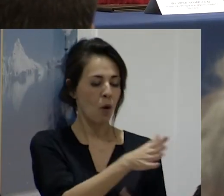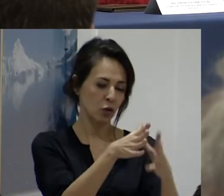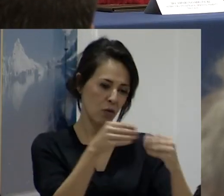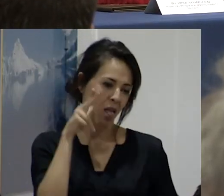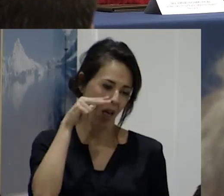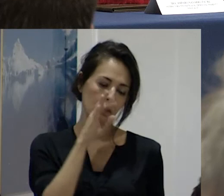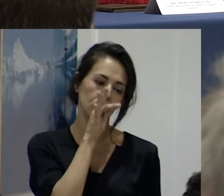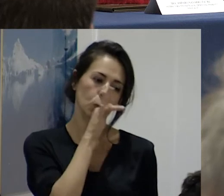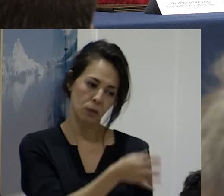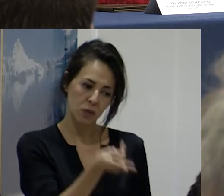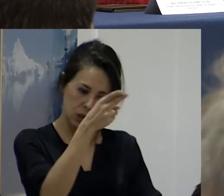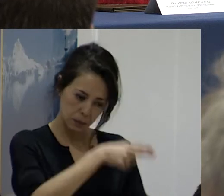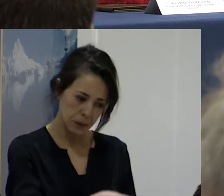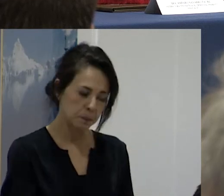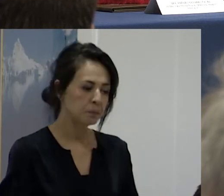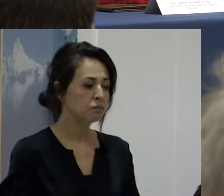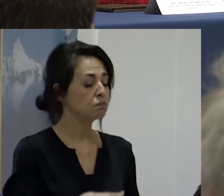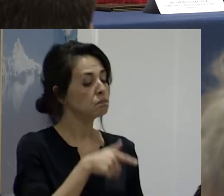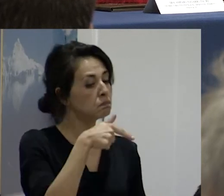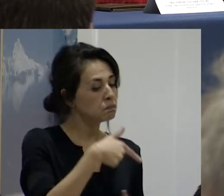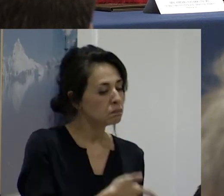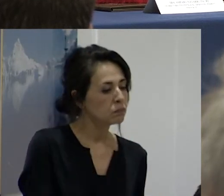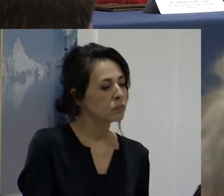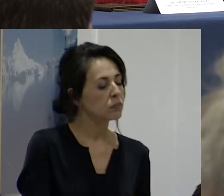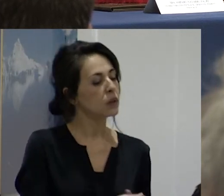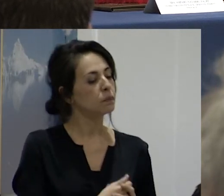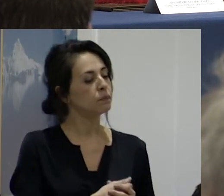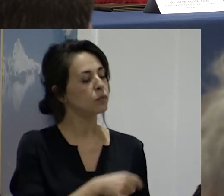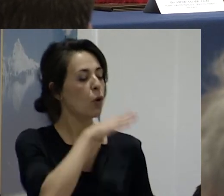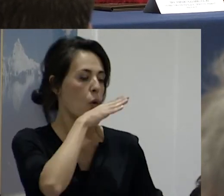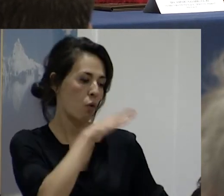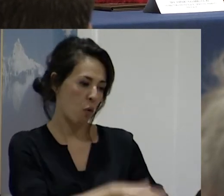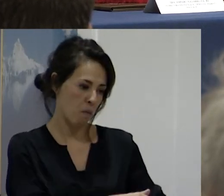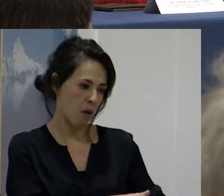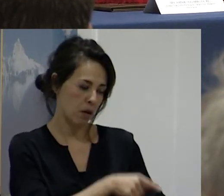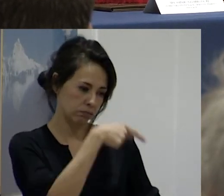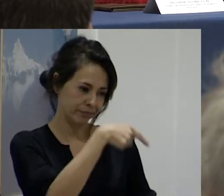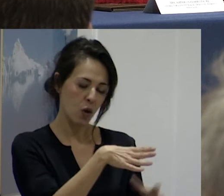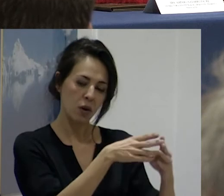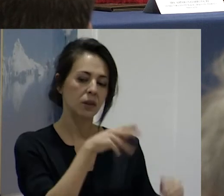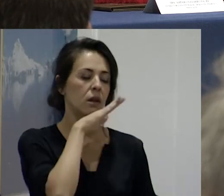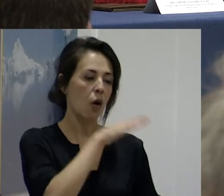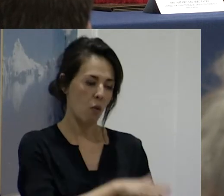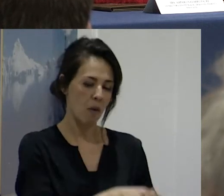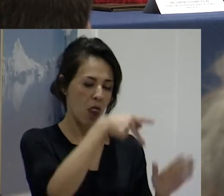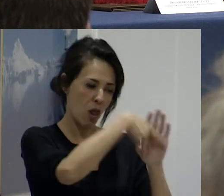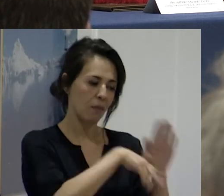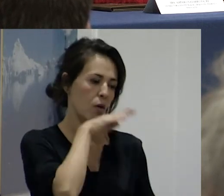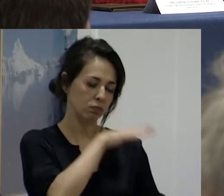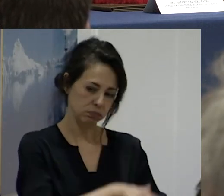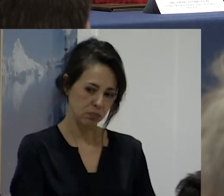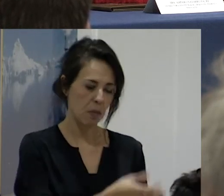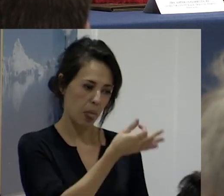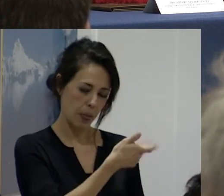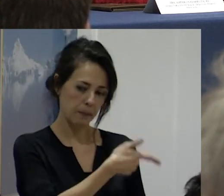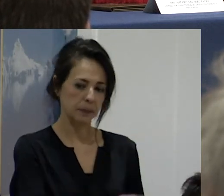universitat. A més, és l'instrument de legitimació de les vostres actuacions acadèmiques. Finalment, Els guants blancs són